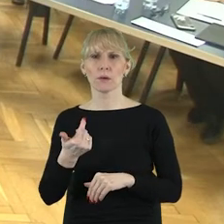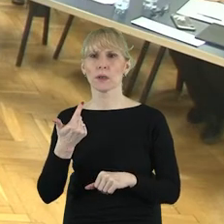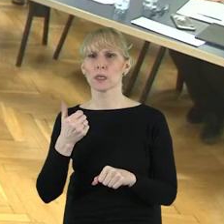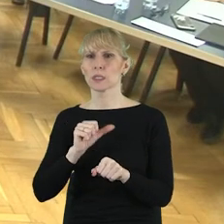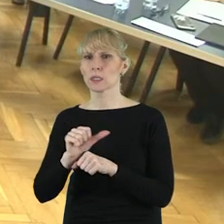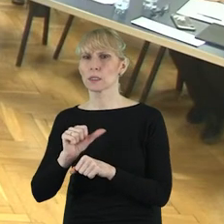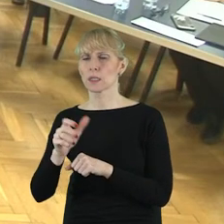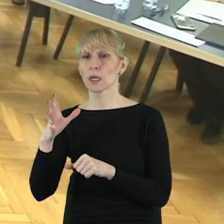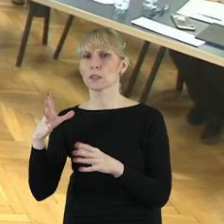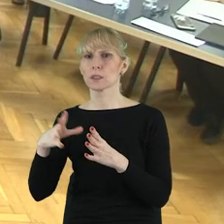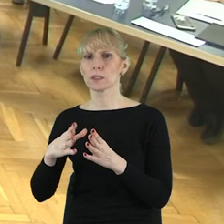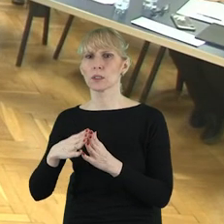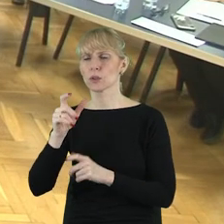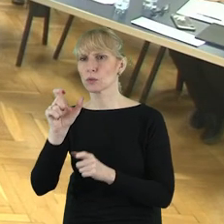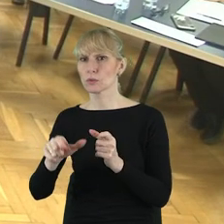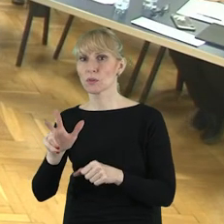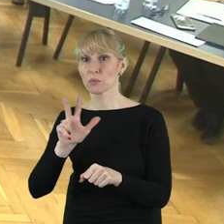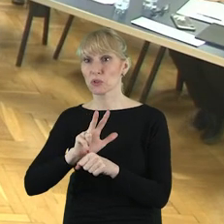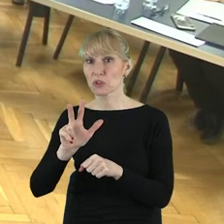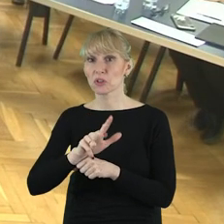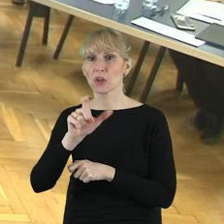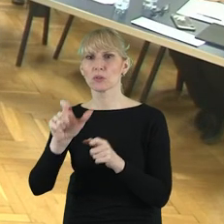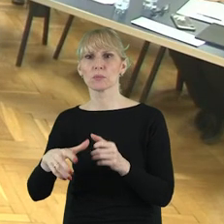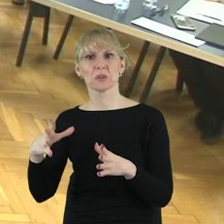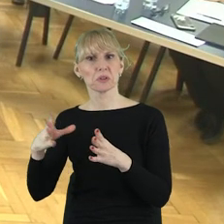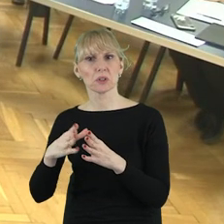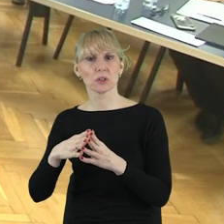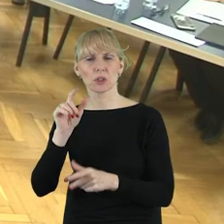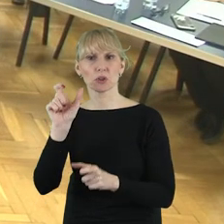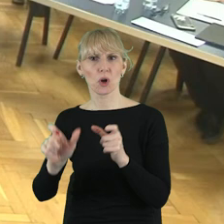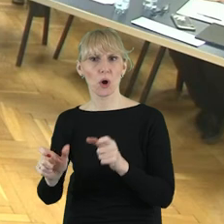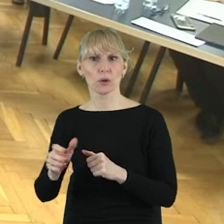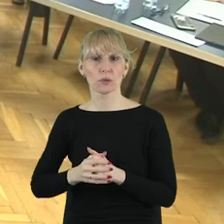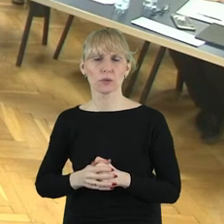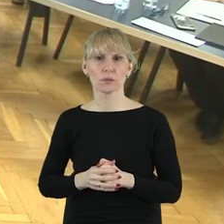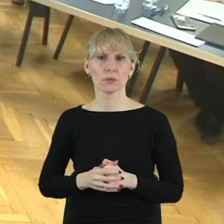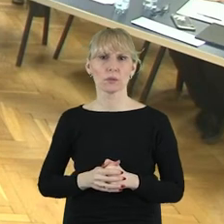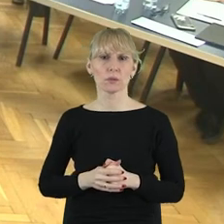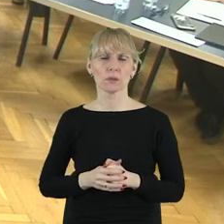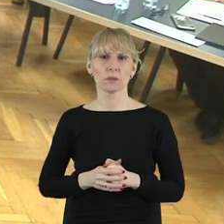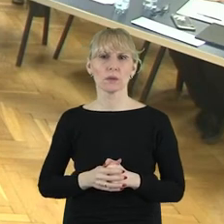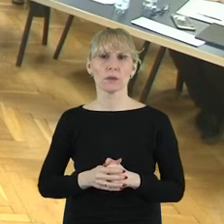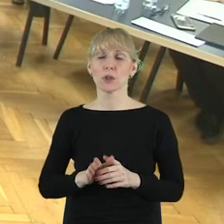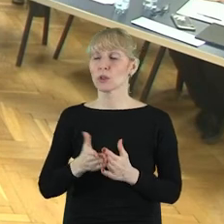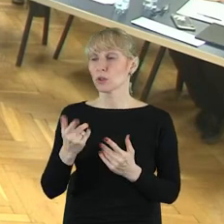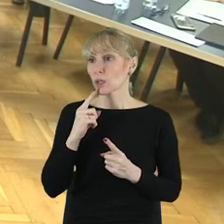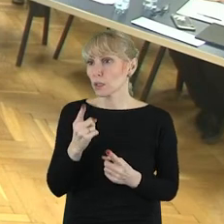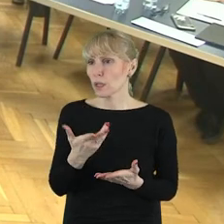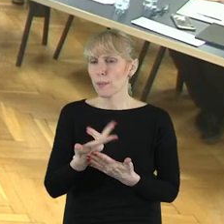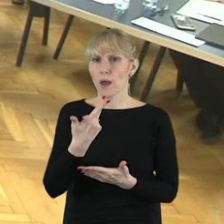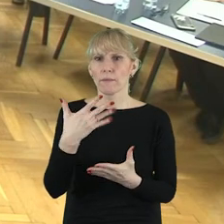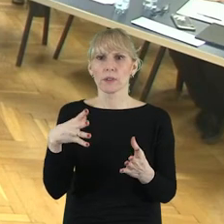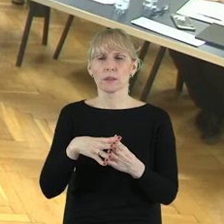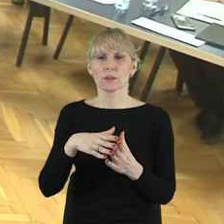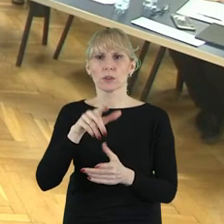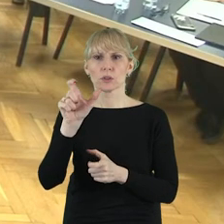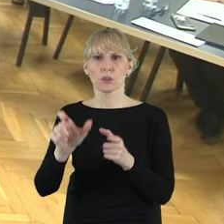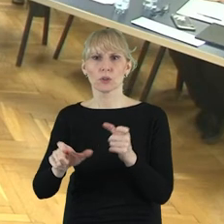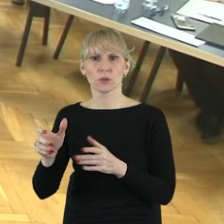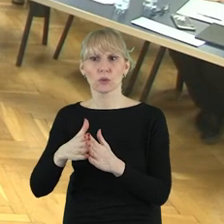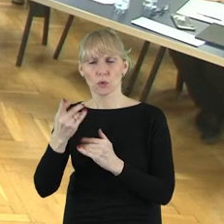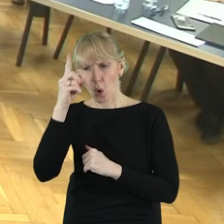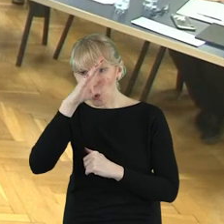11, 10 osób, 13 osób, 10 osób. To znowu przykłady, ale czy 10 osób może reprezentować